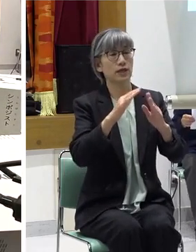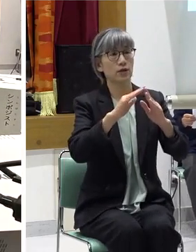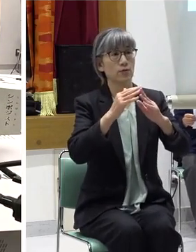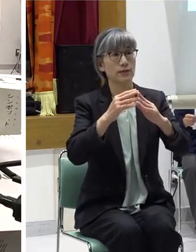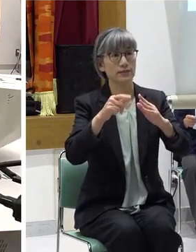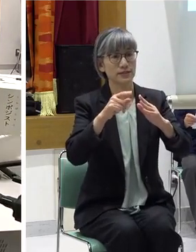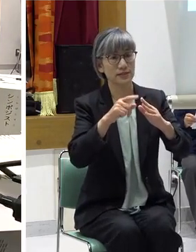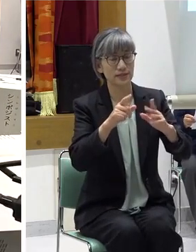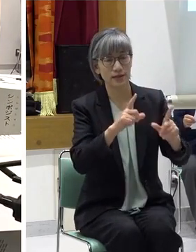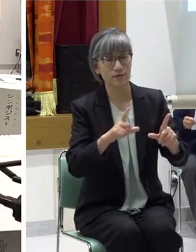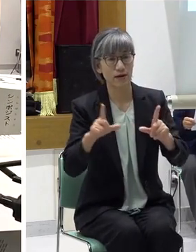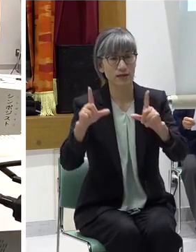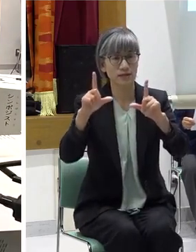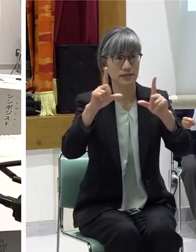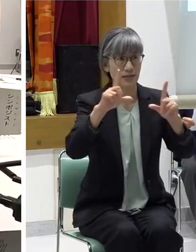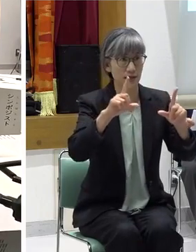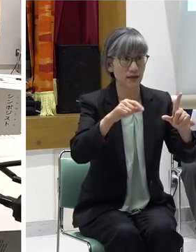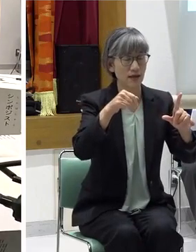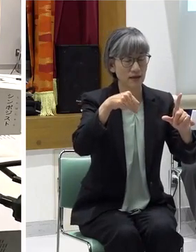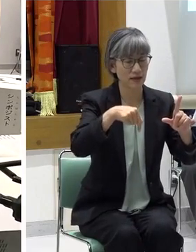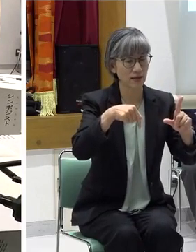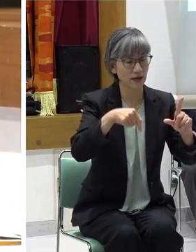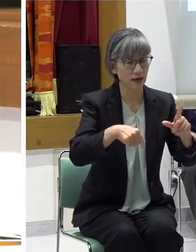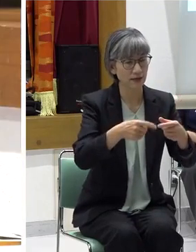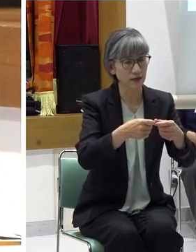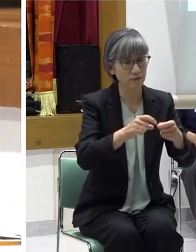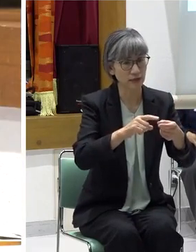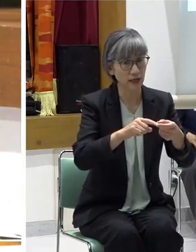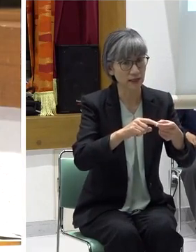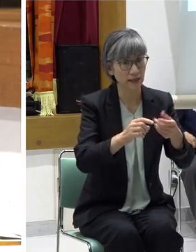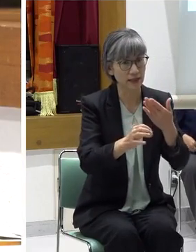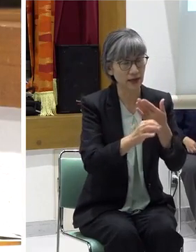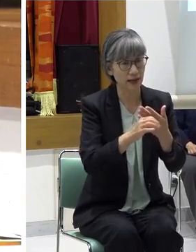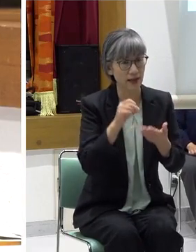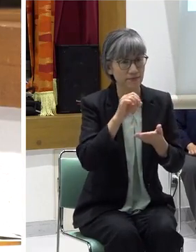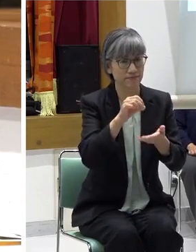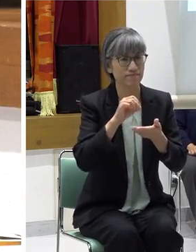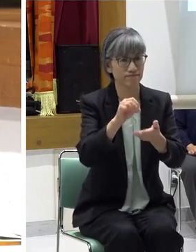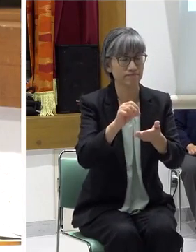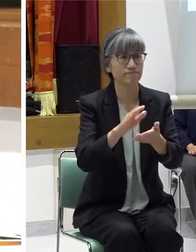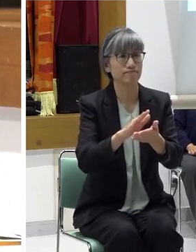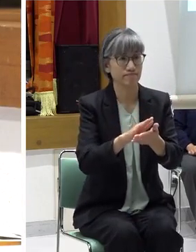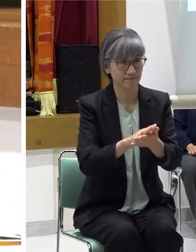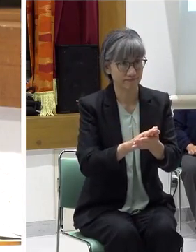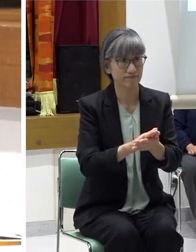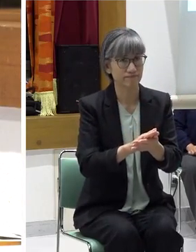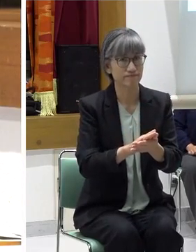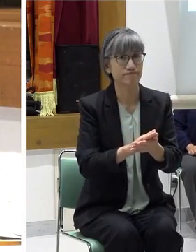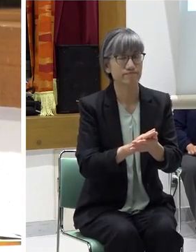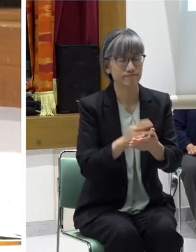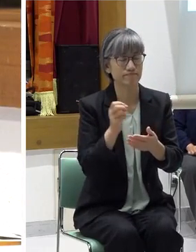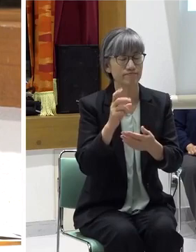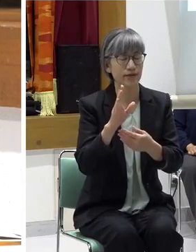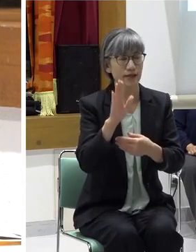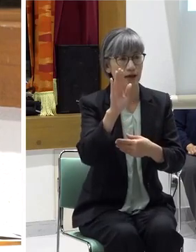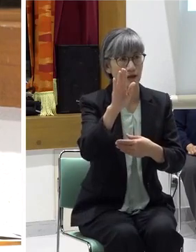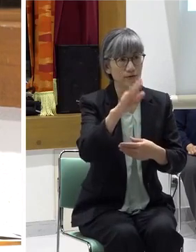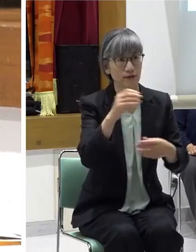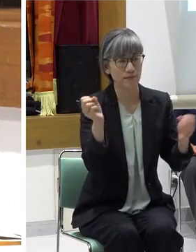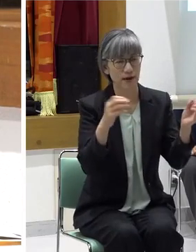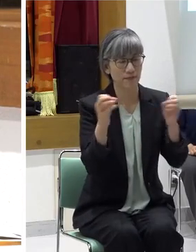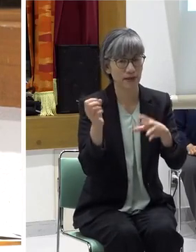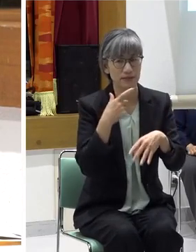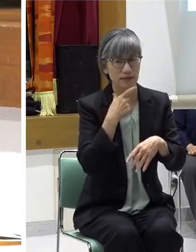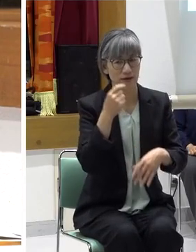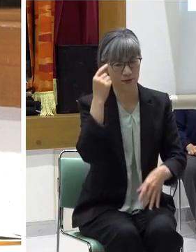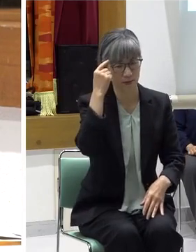こう具体的な問題をね、お話をいただきました。また後でちょっと対談をしたいと思います